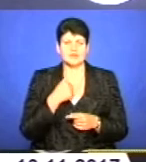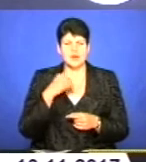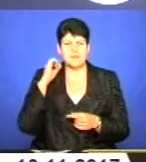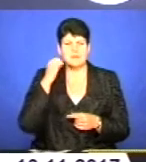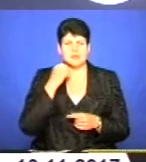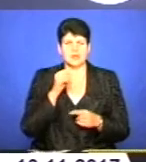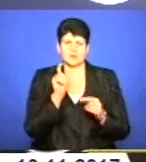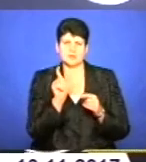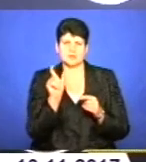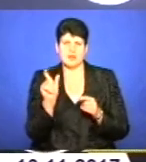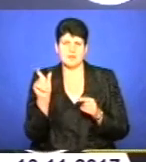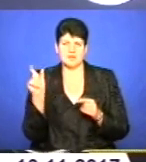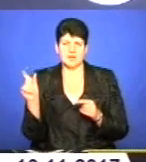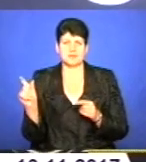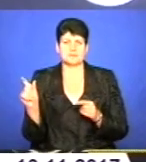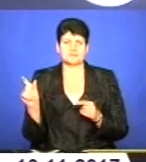ті репліки.